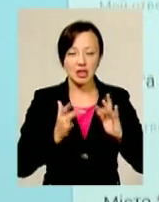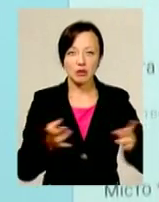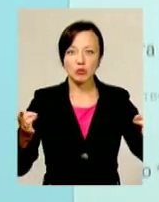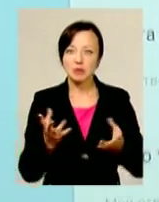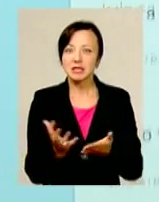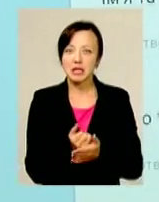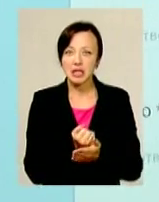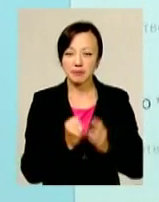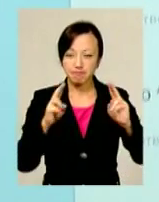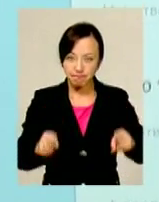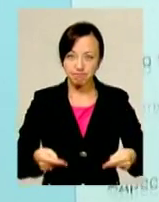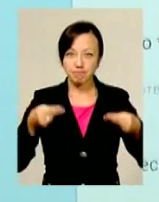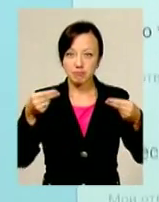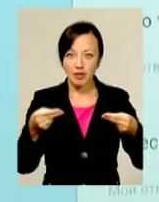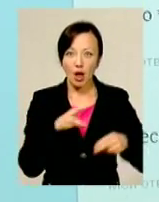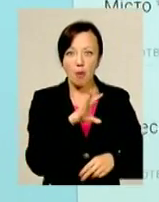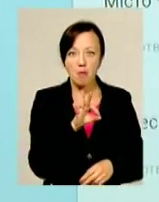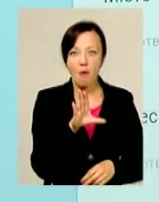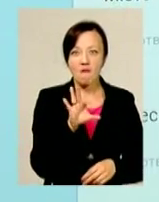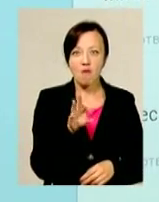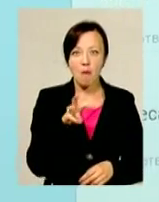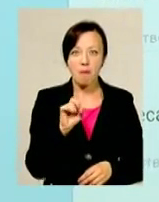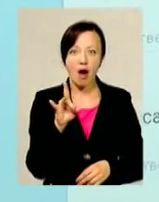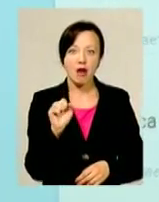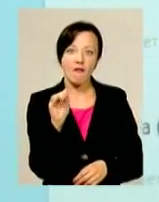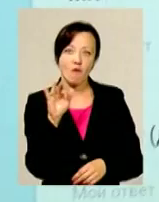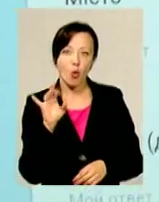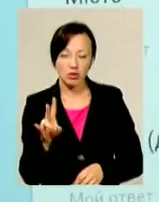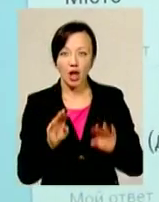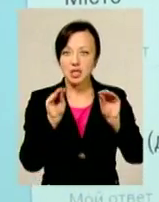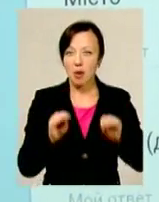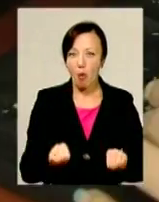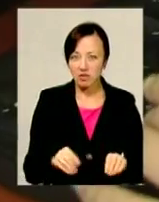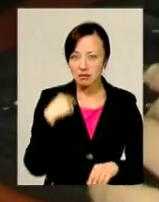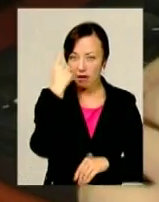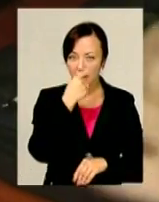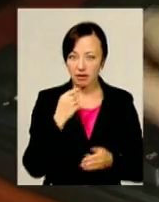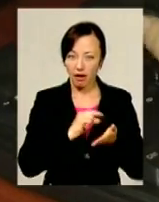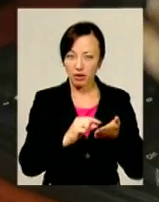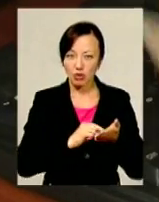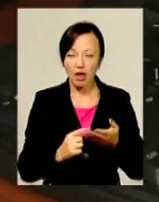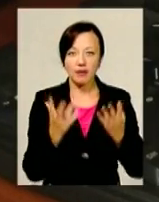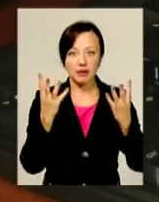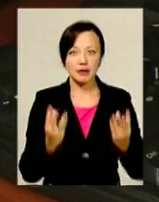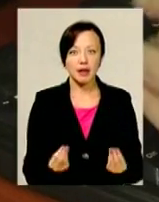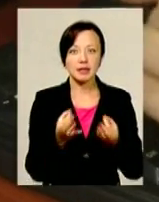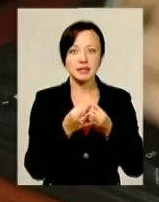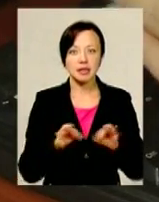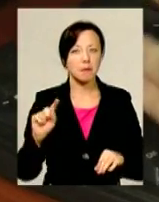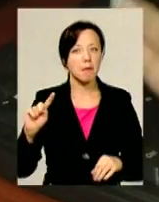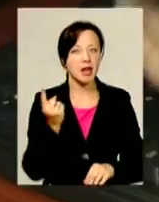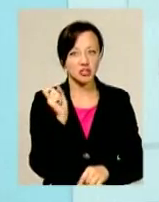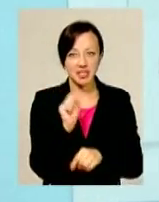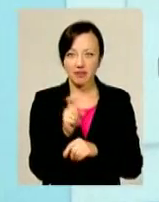потрібно знайти сторінку «Мовомарафону» та заповнити анкету. І вже на День незалежності ви отримаєте на пошту перші